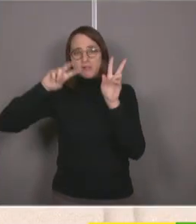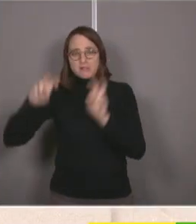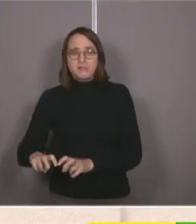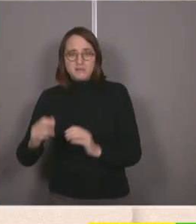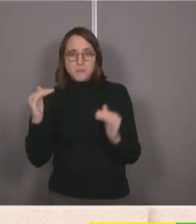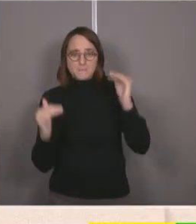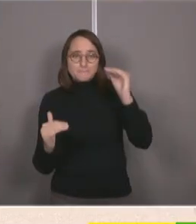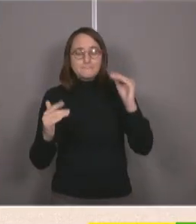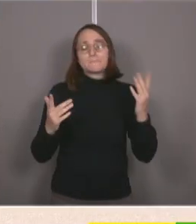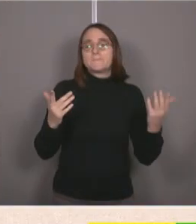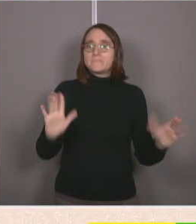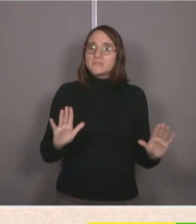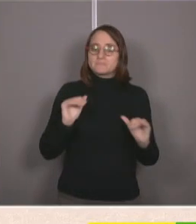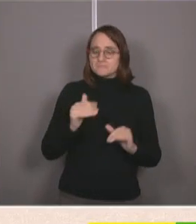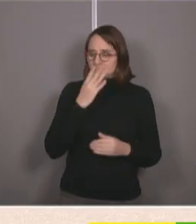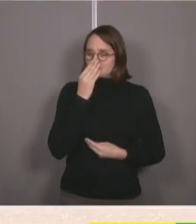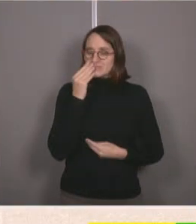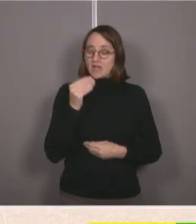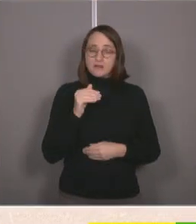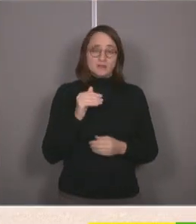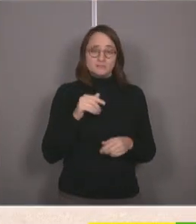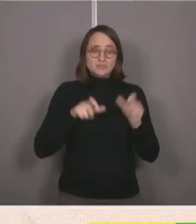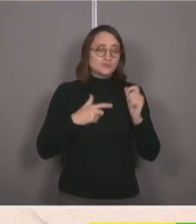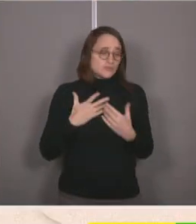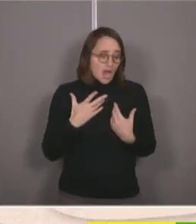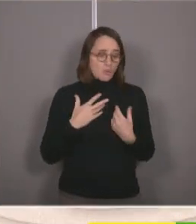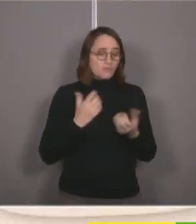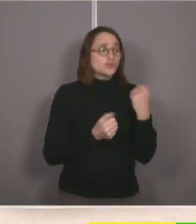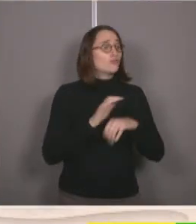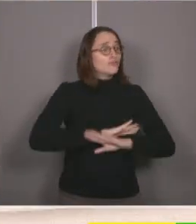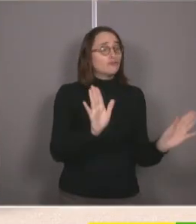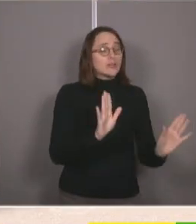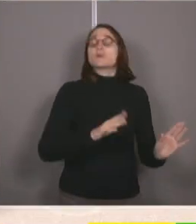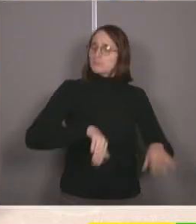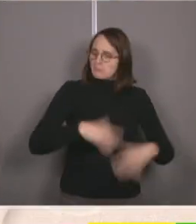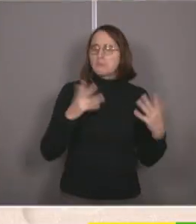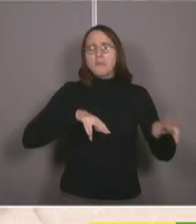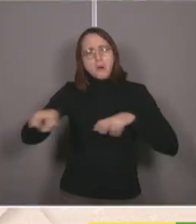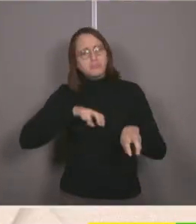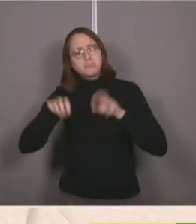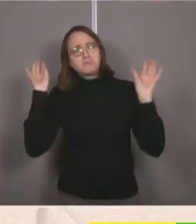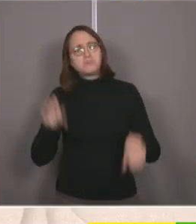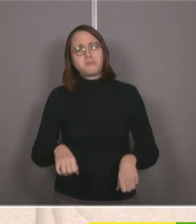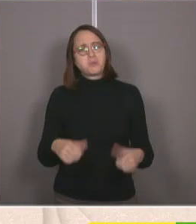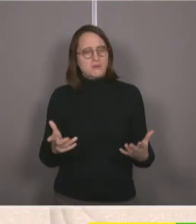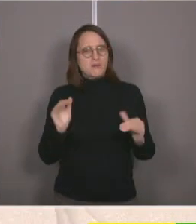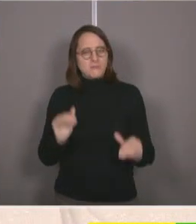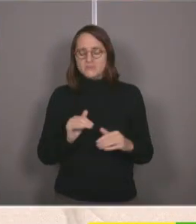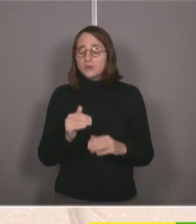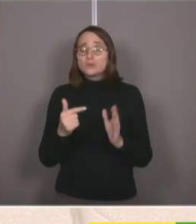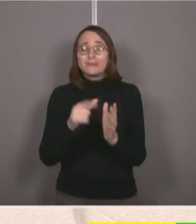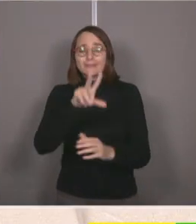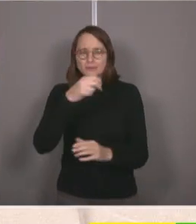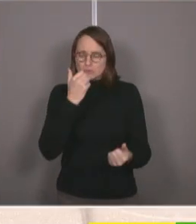le sentiment que les gens se déplaceront davantage. Ça ne freine pas l'idée qu'en 2030, il y aura beaucoup de mobilité. Un